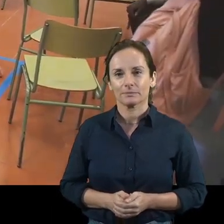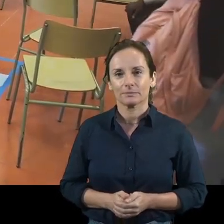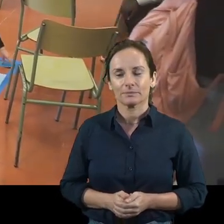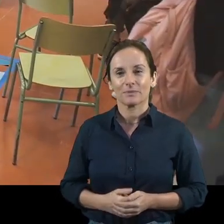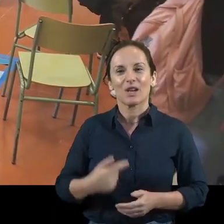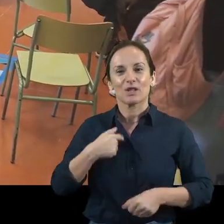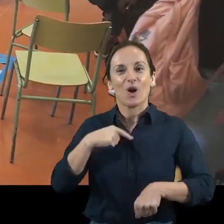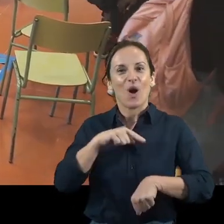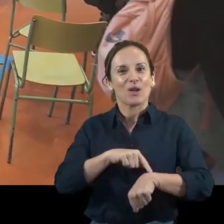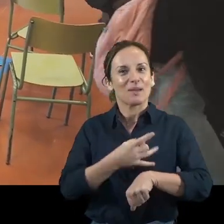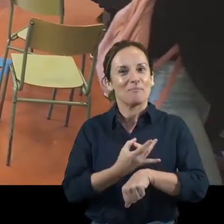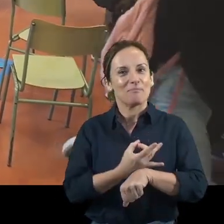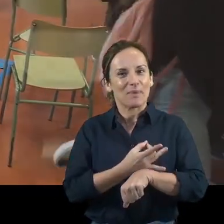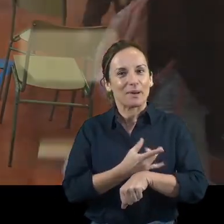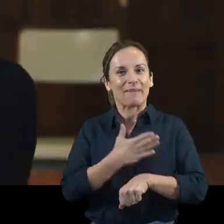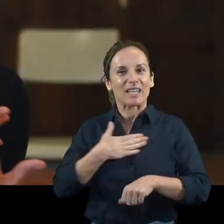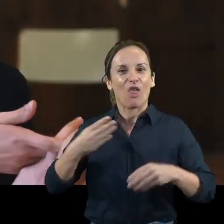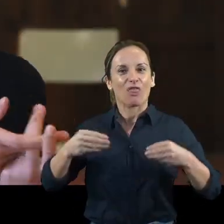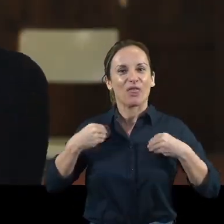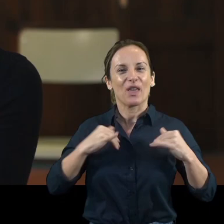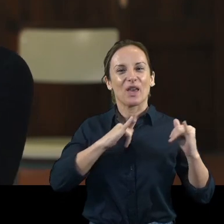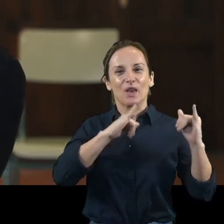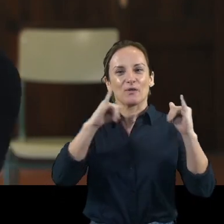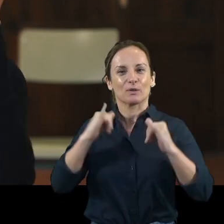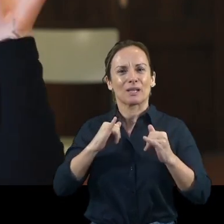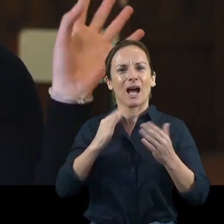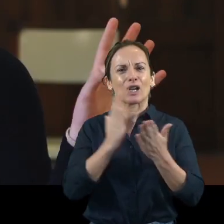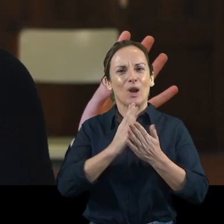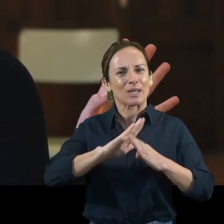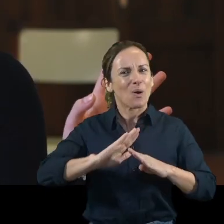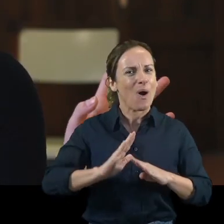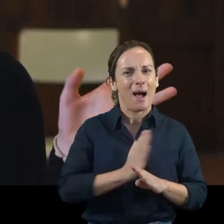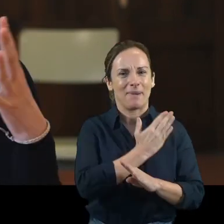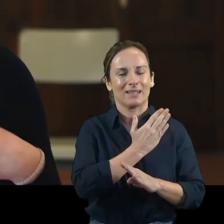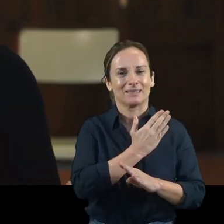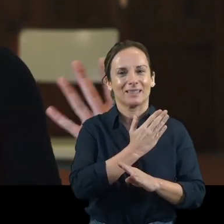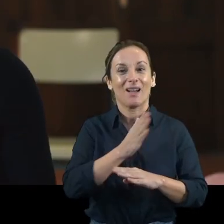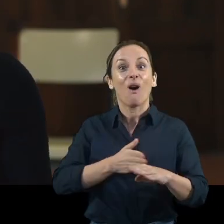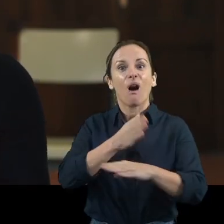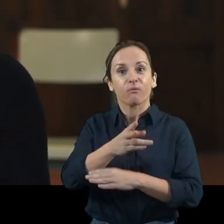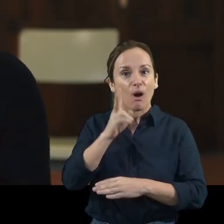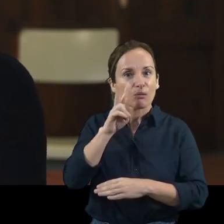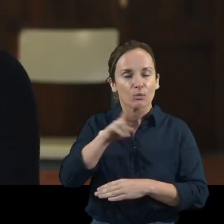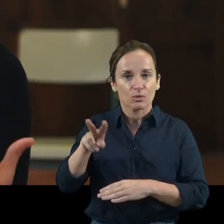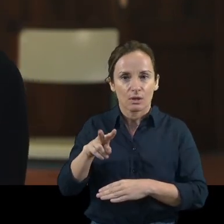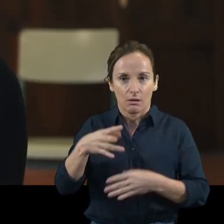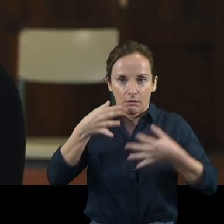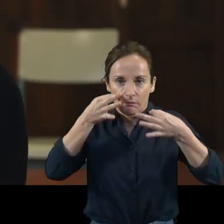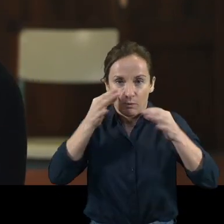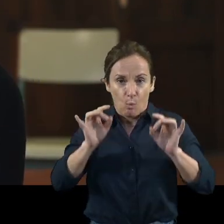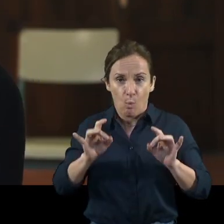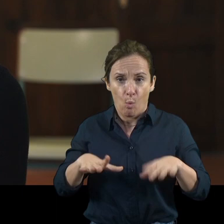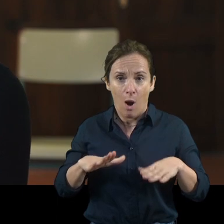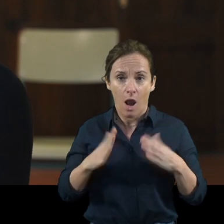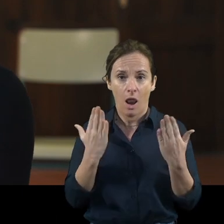cosa. Si anem a un museu, és el nostre temps lliure i el nostre temps lliure com desconnectant de tot el que fem a l'escola i anar a un lloc